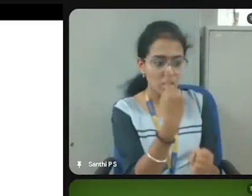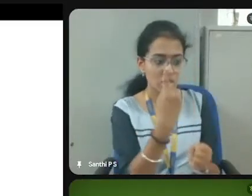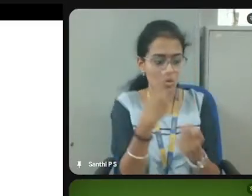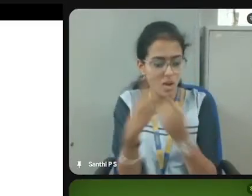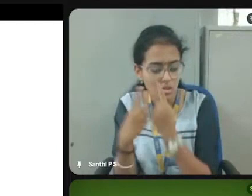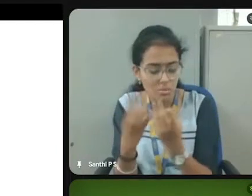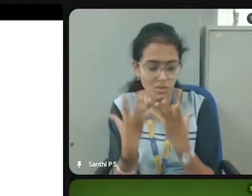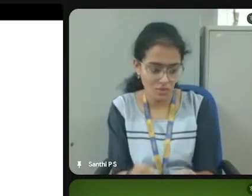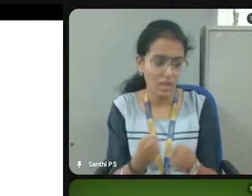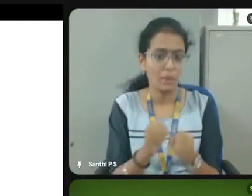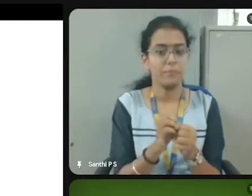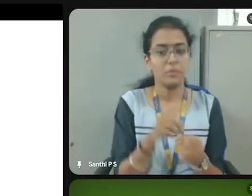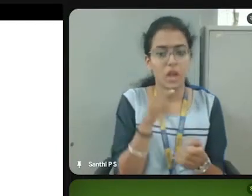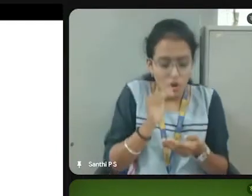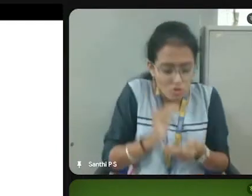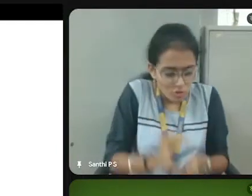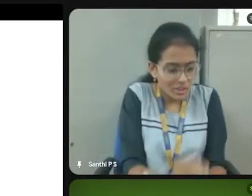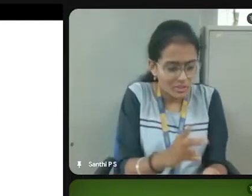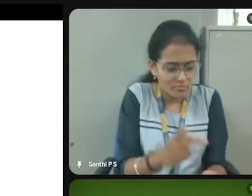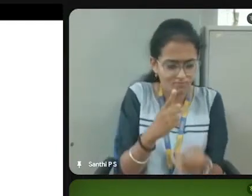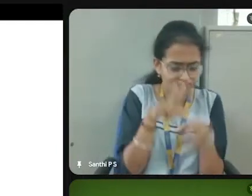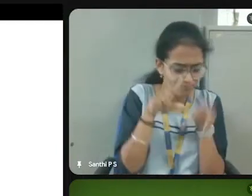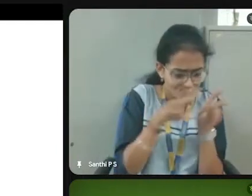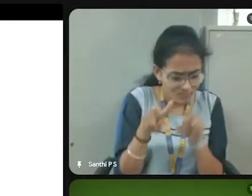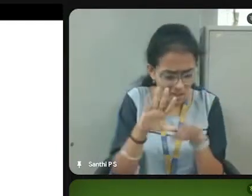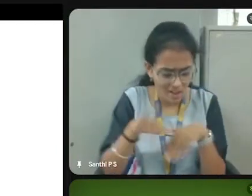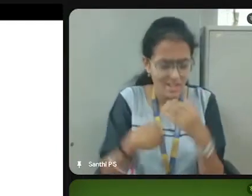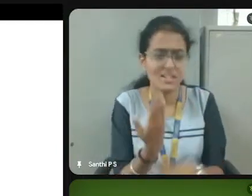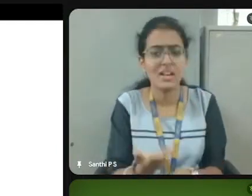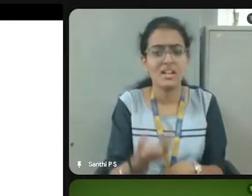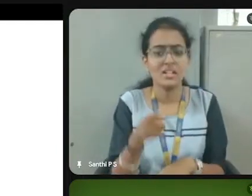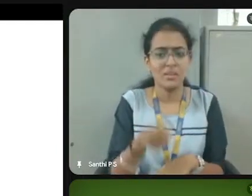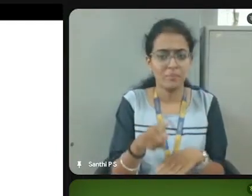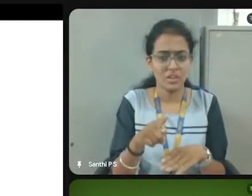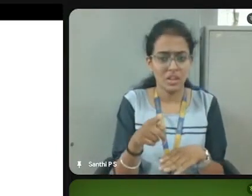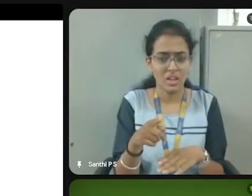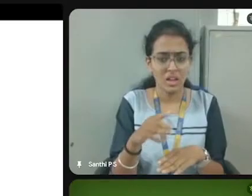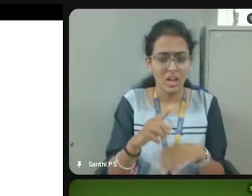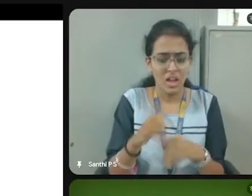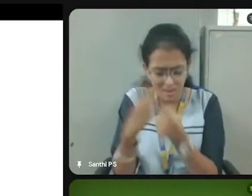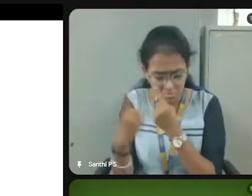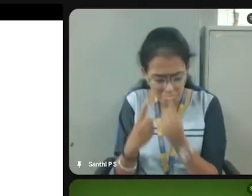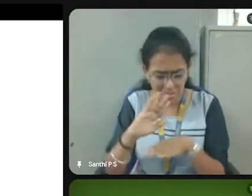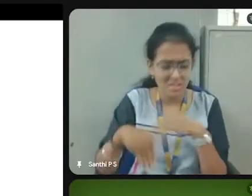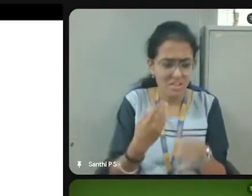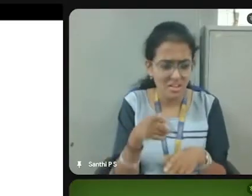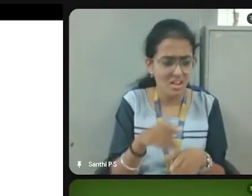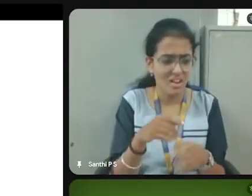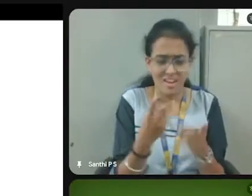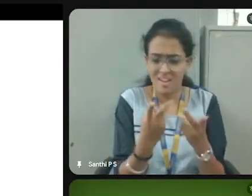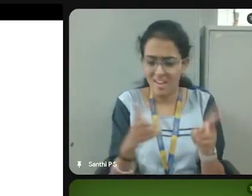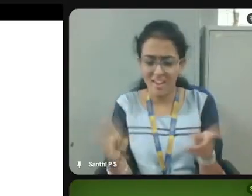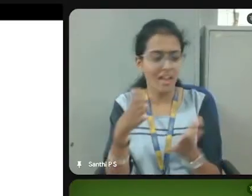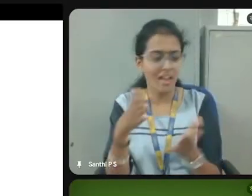നമ്മൾ കൺസൾട്ടേഷൻ എടുക്കുമ്പോൾ കുട്ടിയെ ഒന്ന് നോക്കിയതിന് ശേഷം നമ്മൾ ബുദ്ധിയുടെ അസസ്മെന്റ് ഒക്കെ നോക്കിയിട്ട് മറ്റേ ഏരിയാസും ഒക്കെ